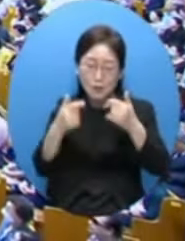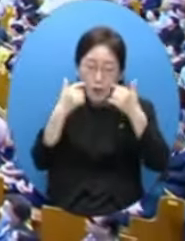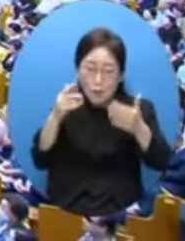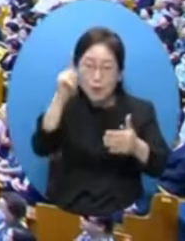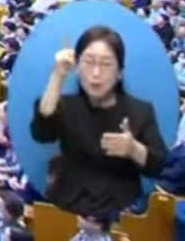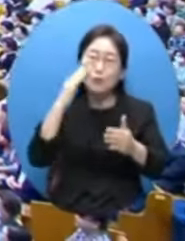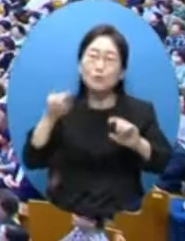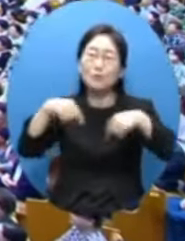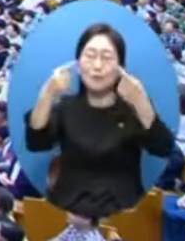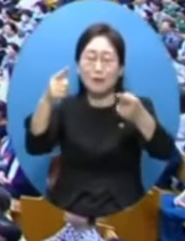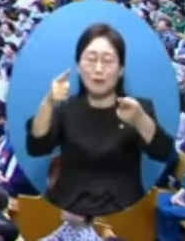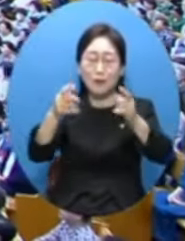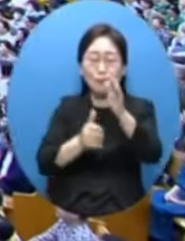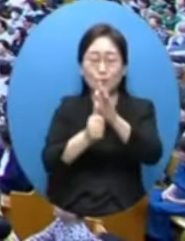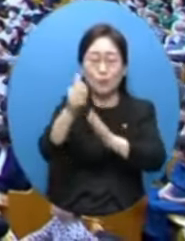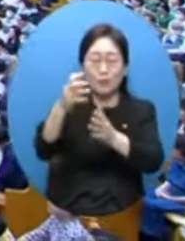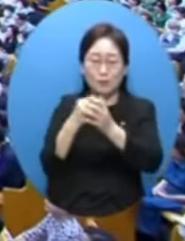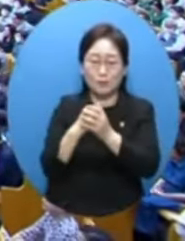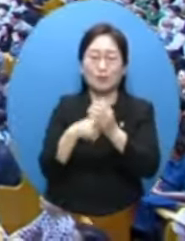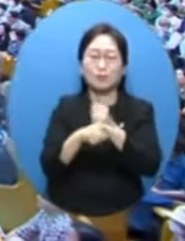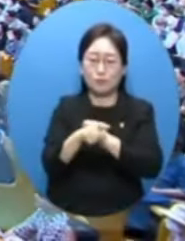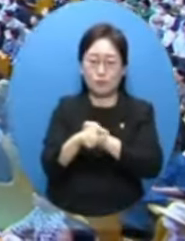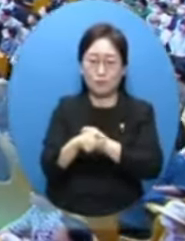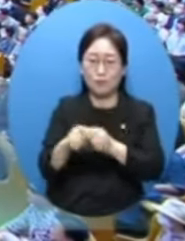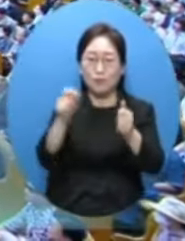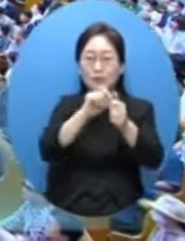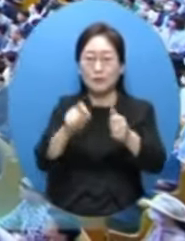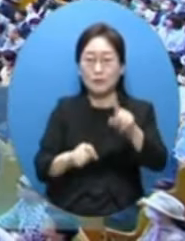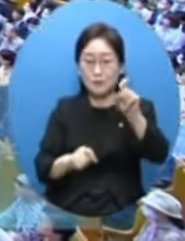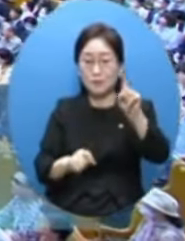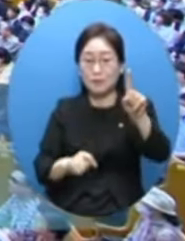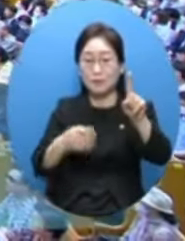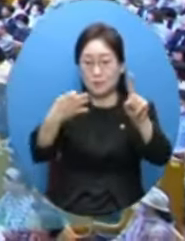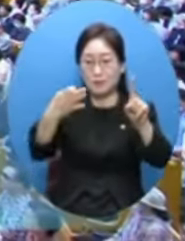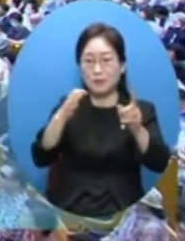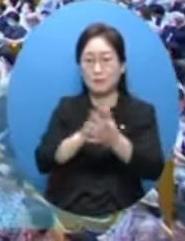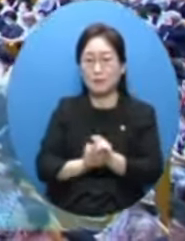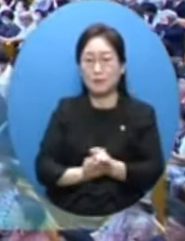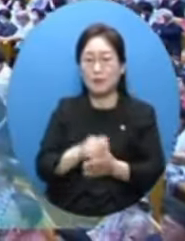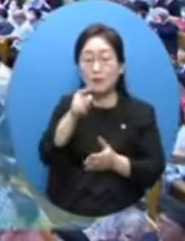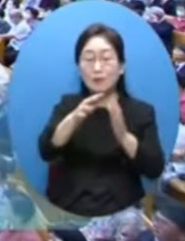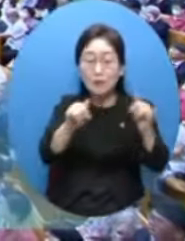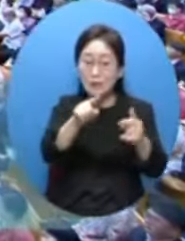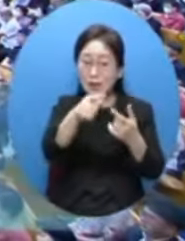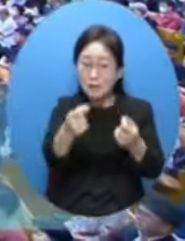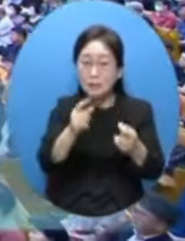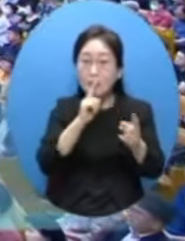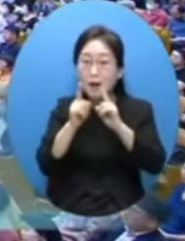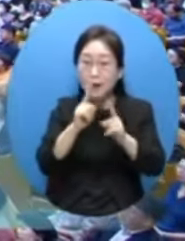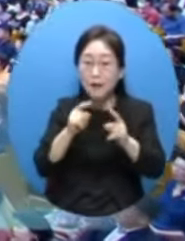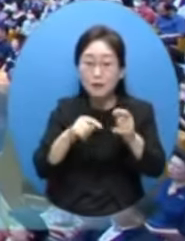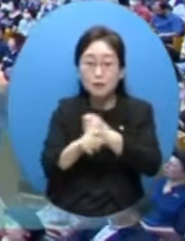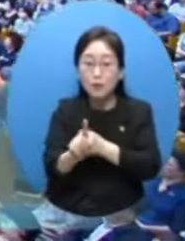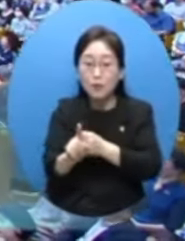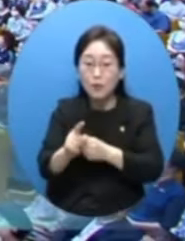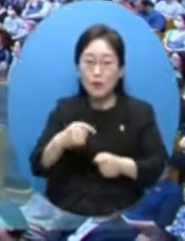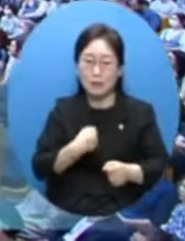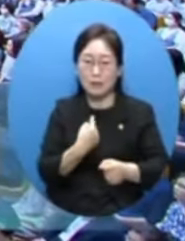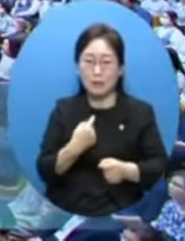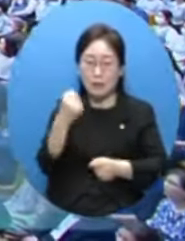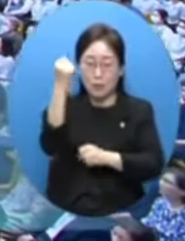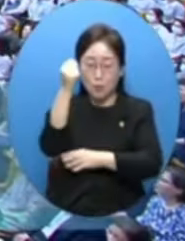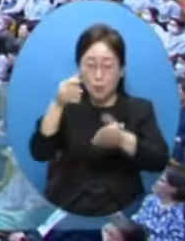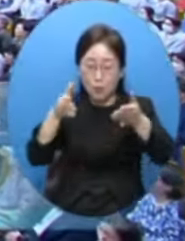천국 소망이었기 때문입니다. 히브리서 11장 14절 16절을 말씀합니다. 그들이 이같이 말하는 것은 자기들이 본향 찾는